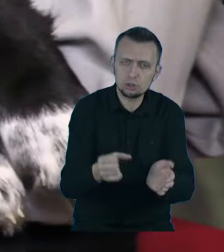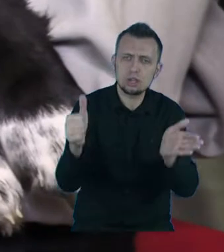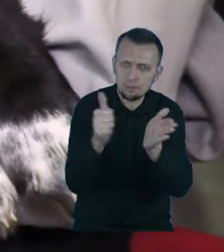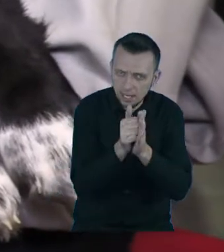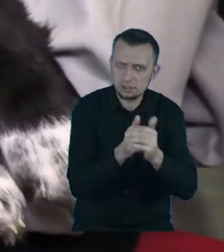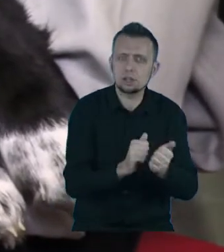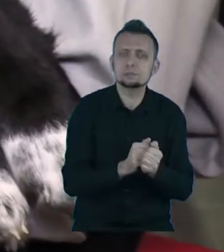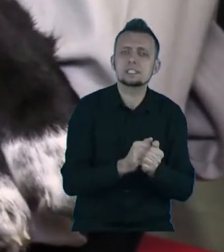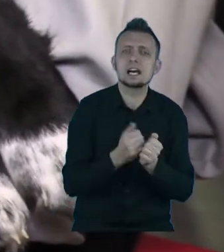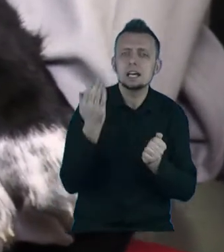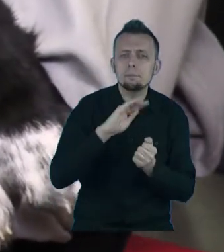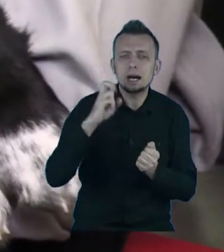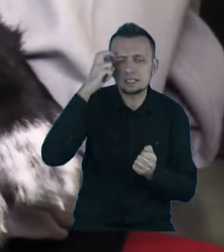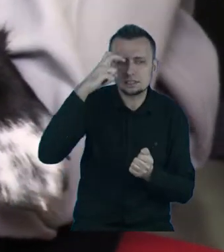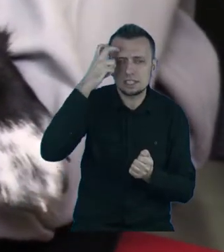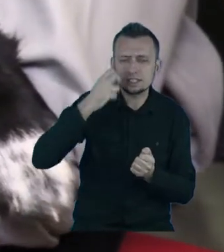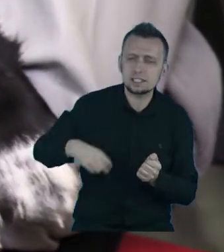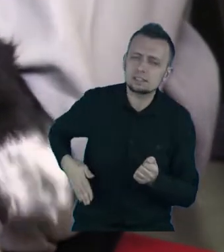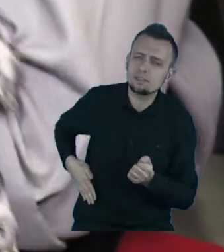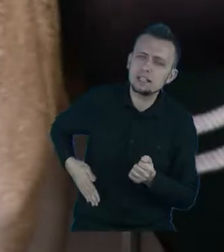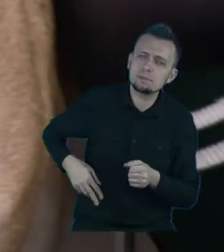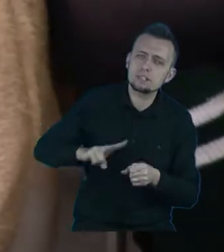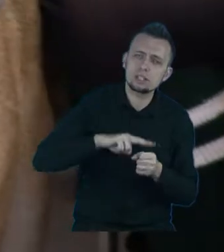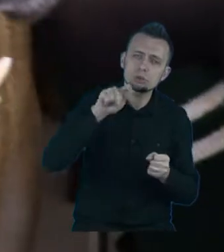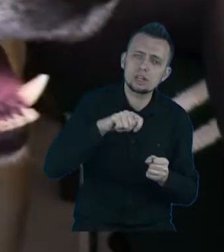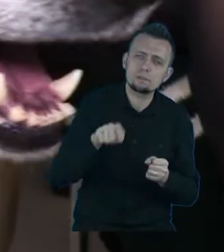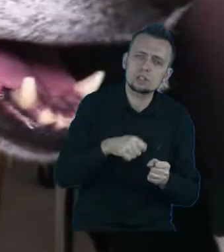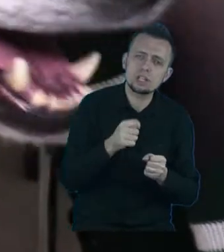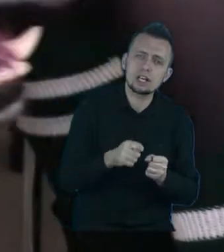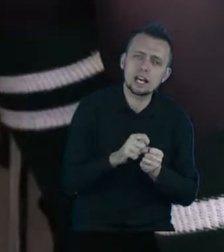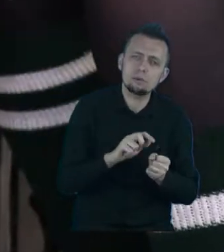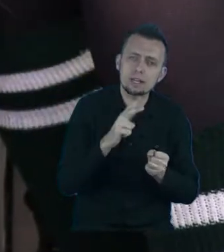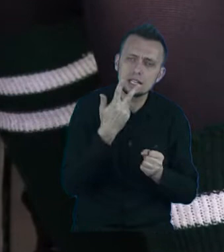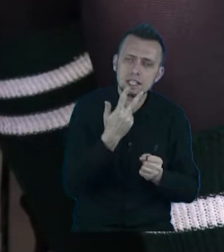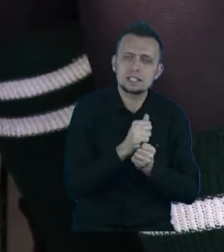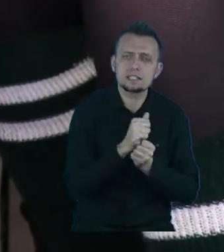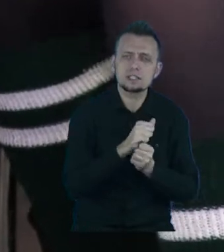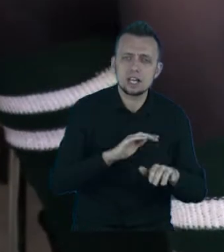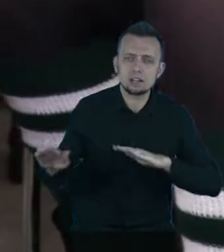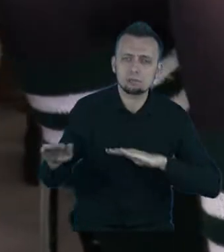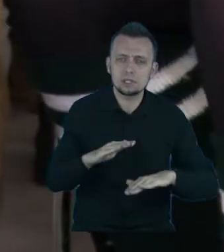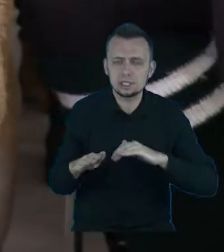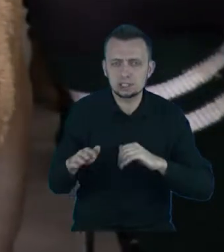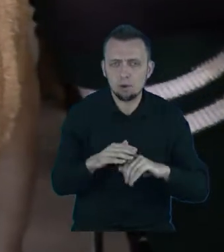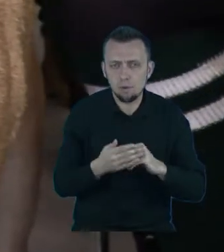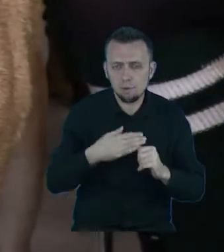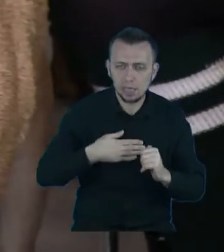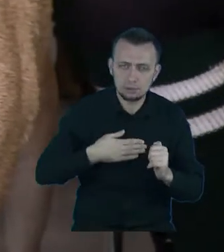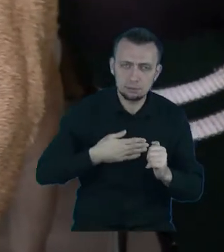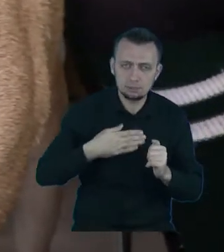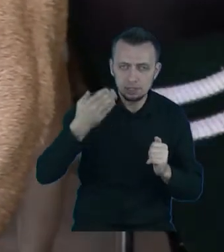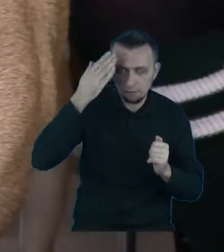cieszyły się psiaki, które do nas przyjechały z wcześniej wymienionych trzech fundacji. Mam nadzieję,